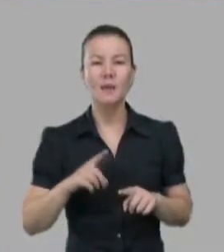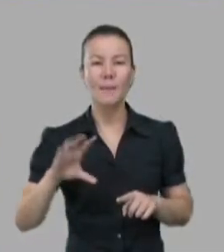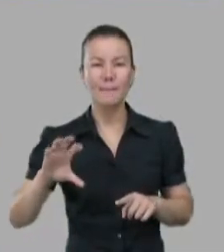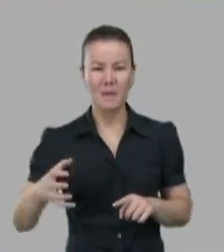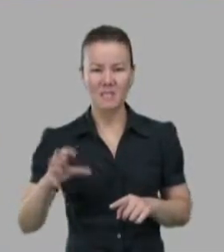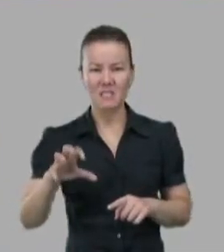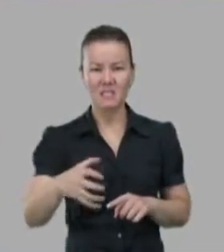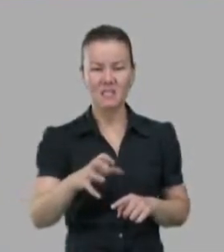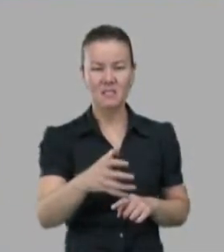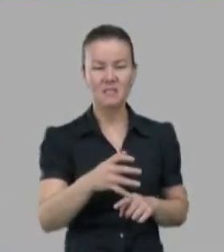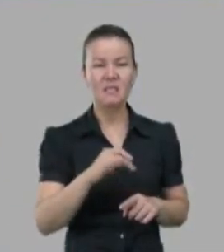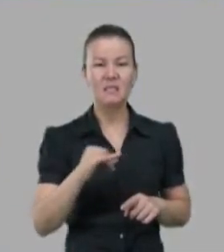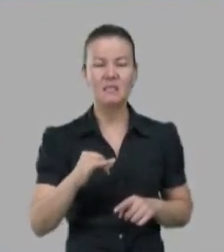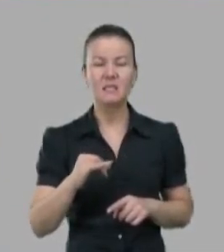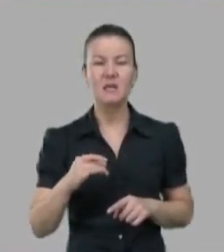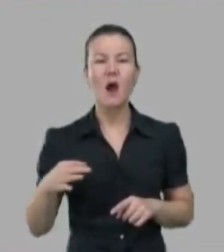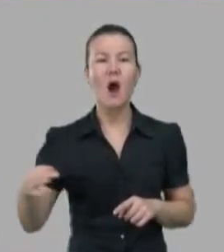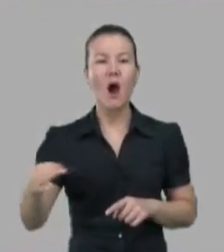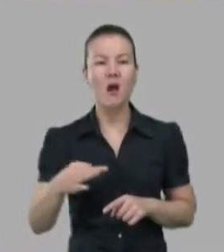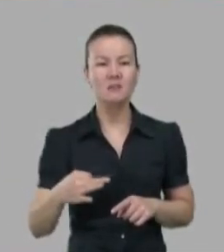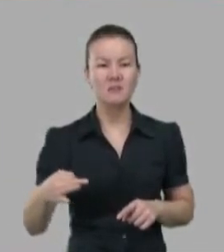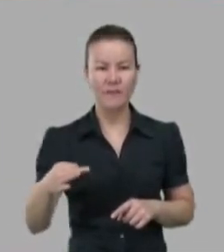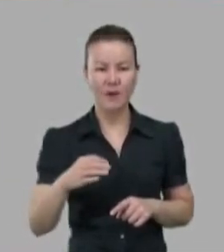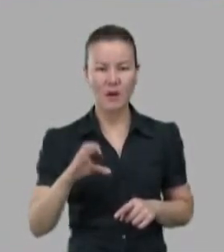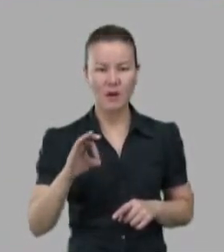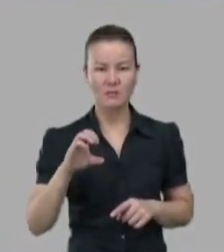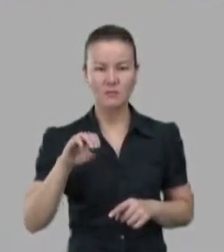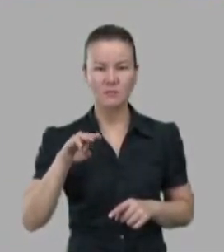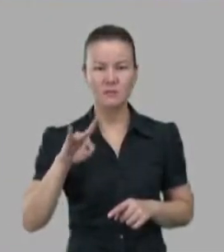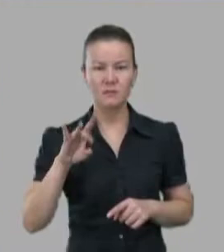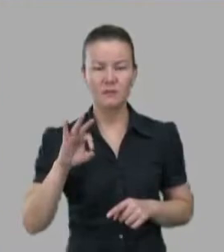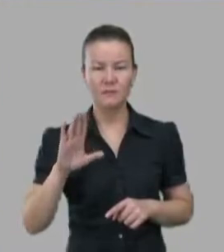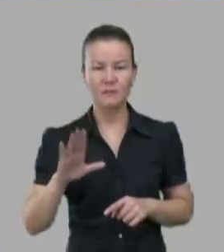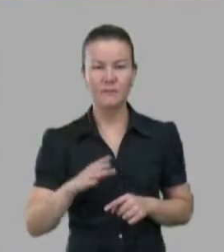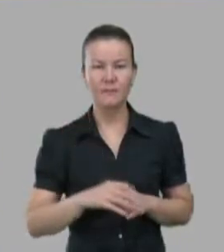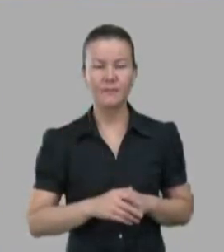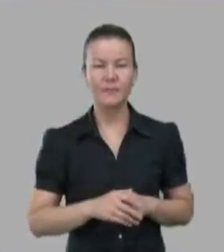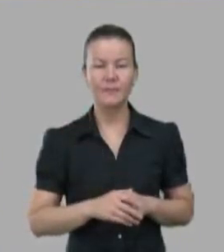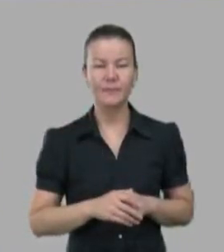Это материки и острова.